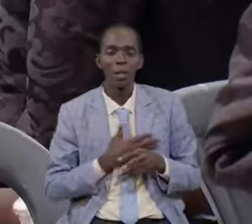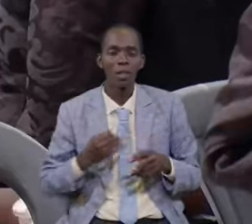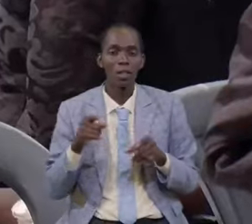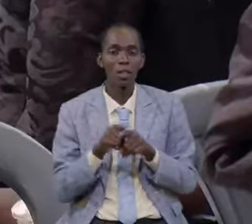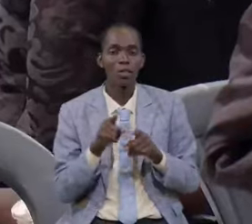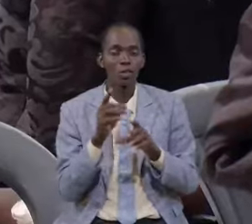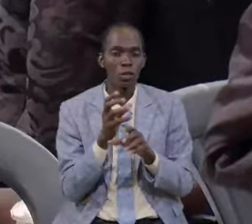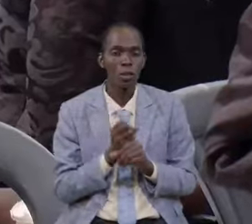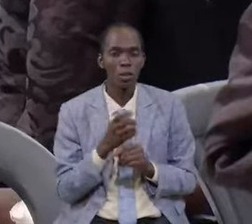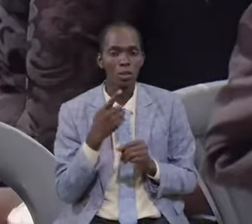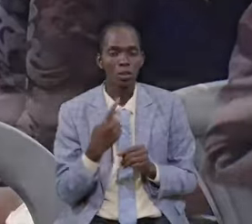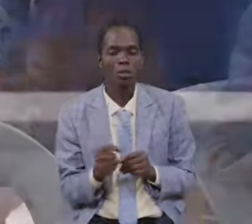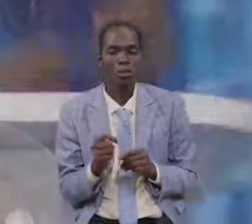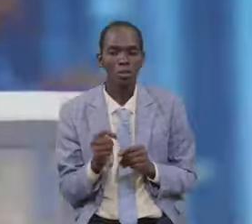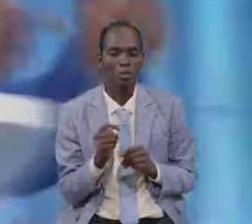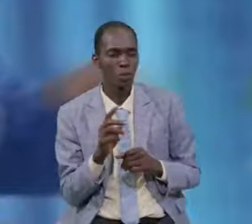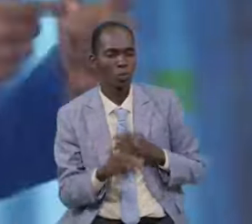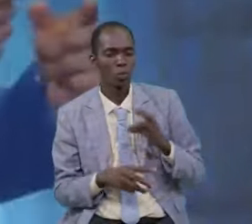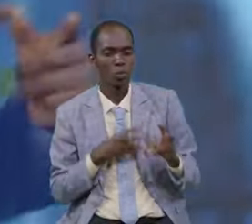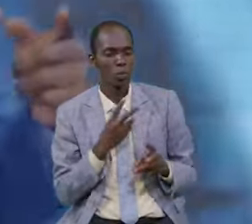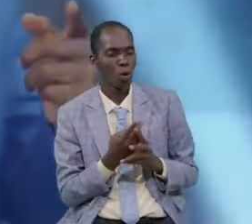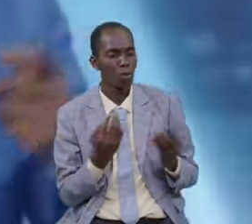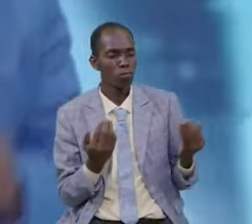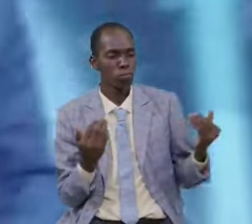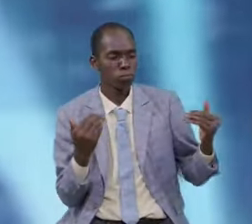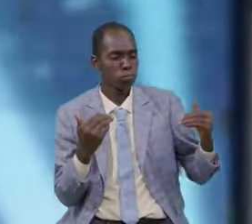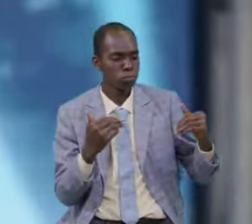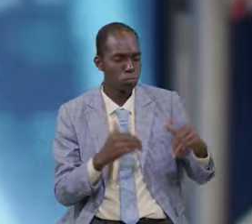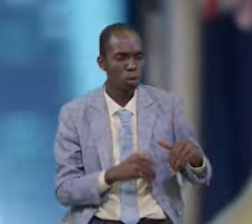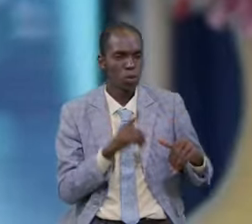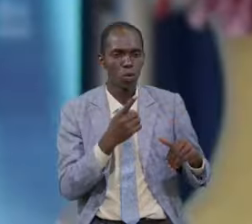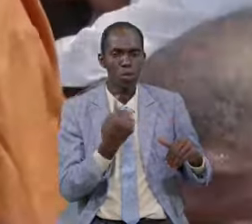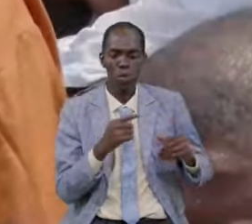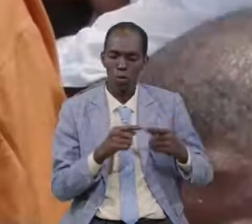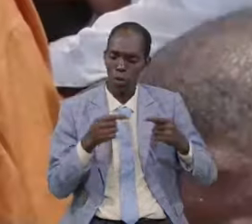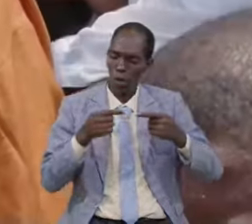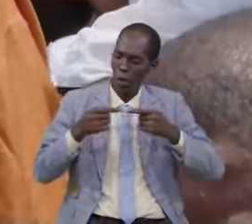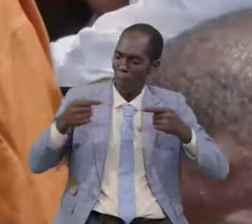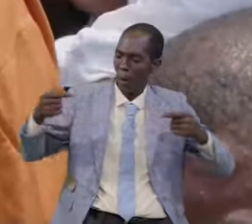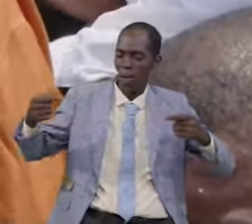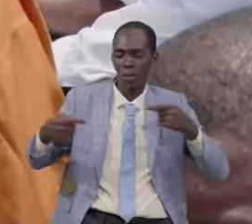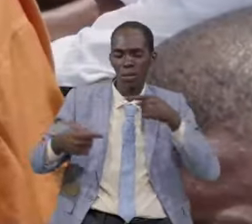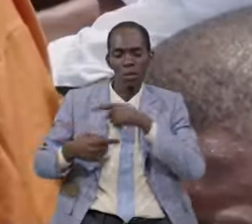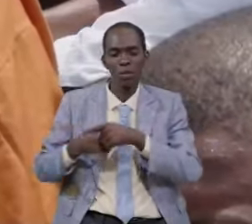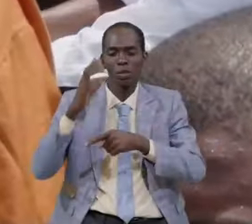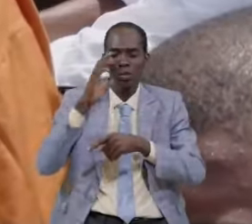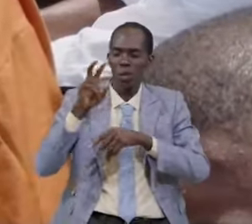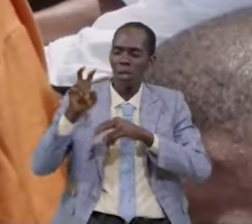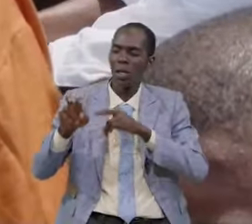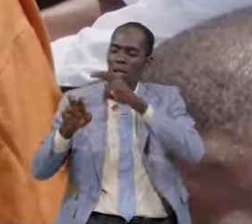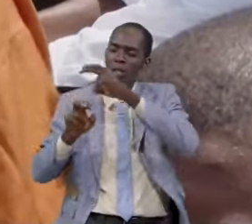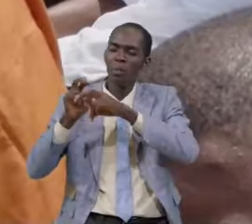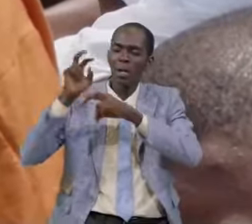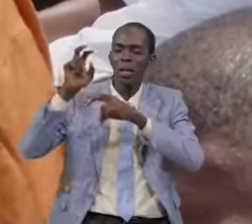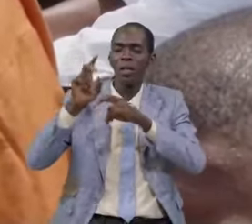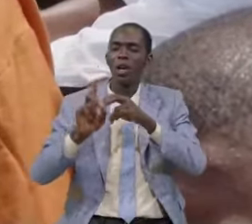chuter chaque jour, tu dois aller dans la direction opposée. Tu dois gravir, monter et tu monteras pour la gloire.